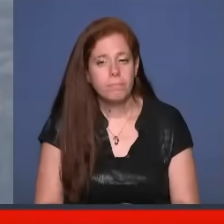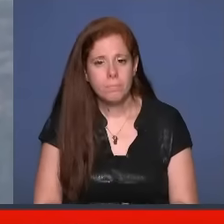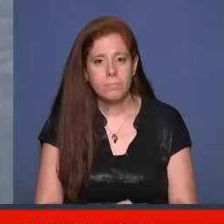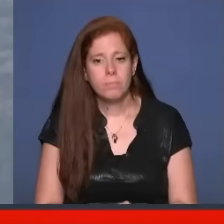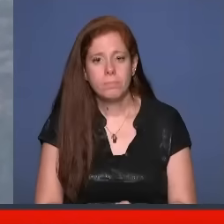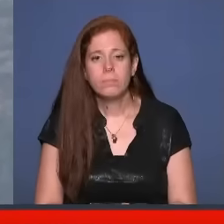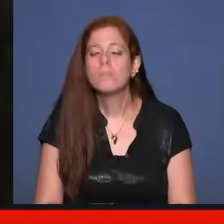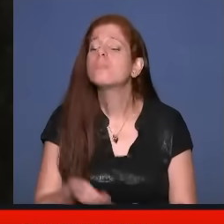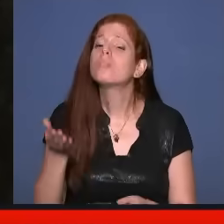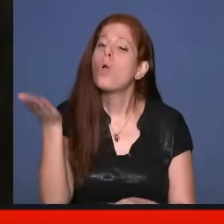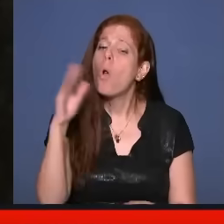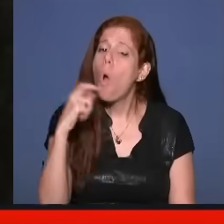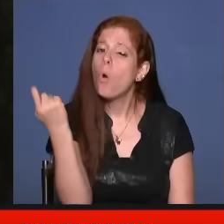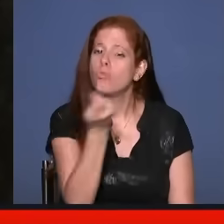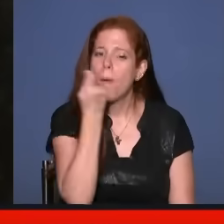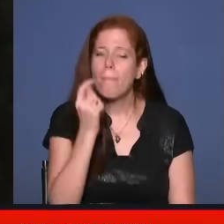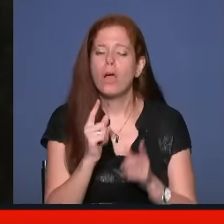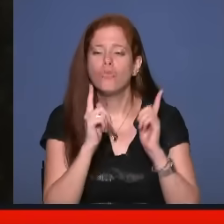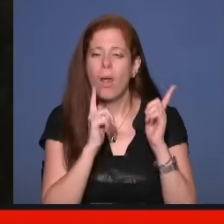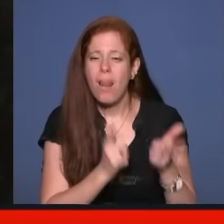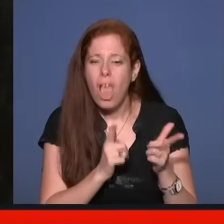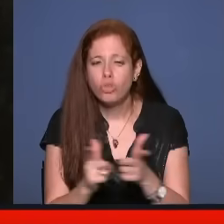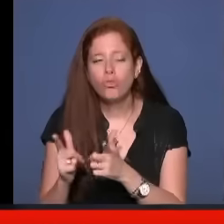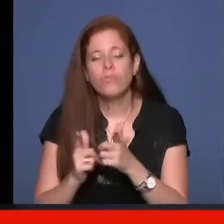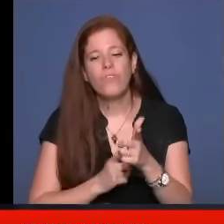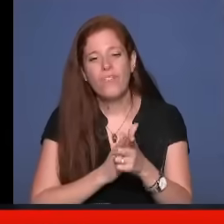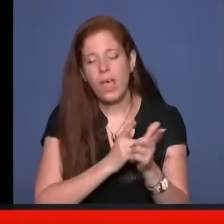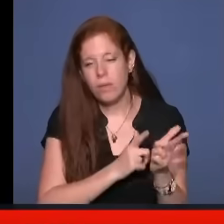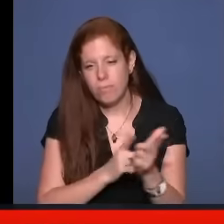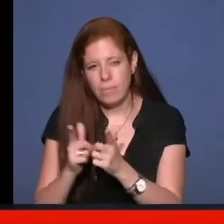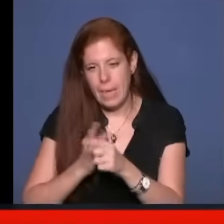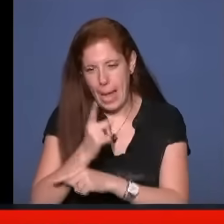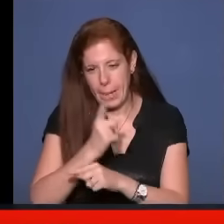זאת הייתה עוד שבת של תקריות אש וירי בגבול הצפון.